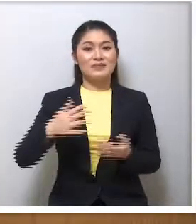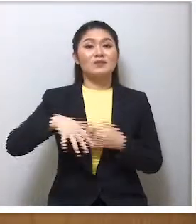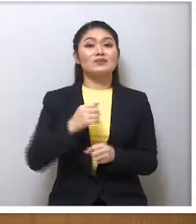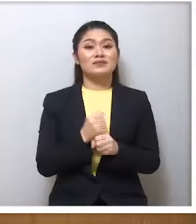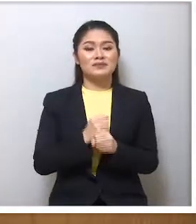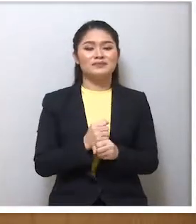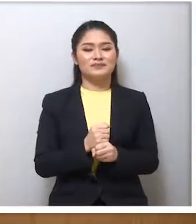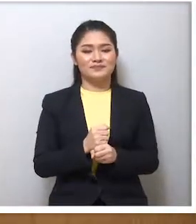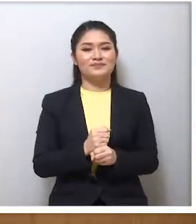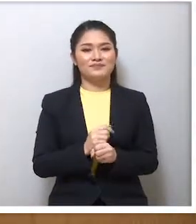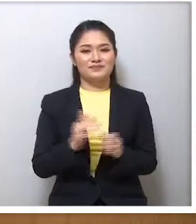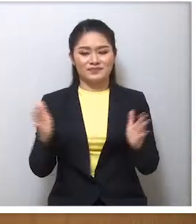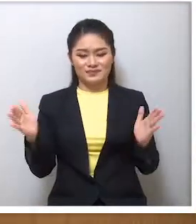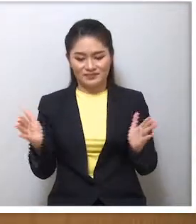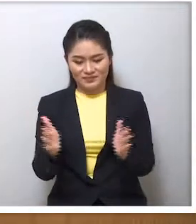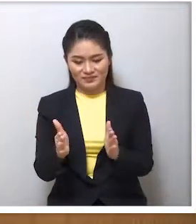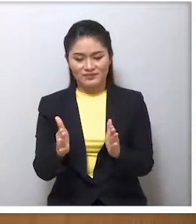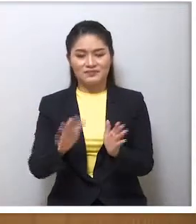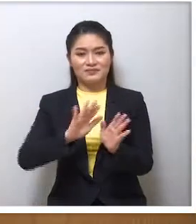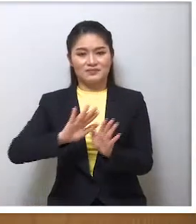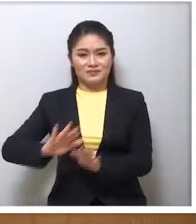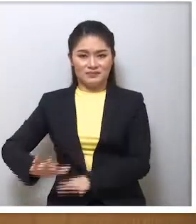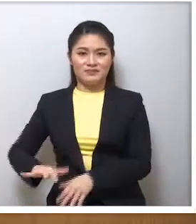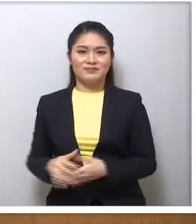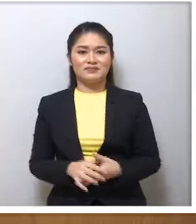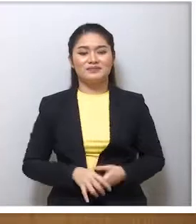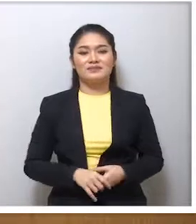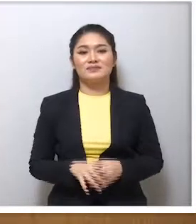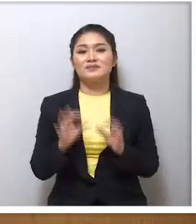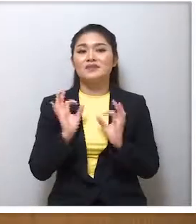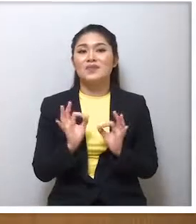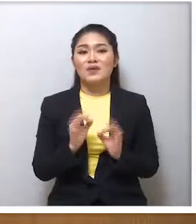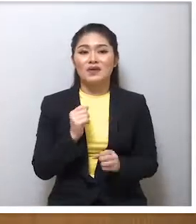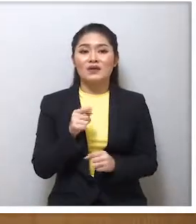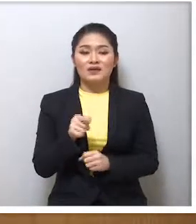ราย่อตัวโปรแกรมพรีเมียร์ลงไปก่อนนะครับโอเคสำหรับ